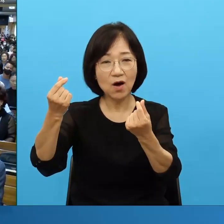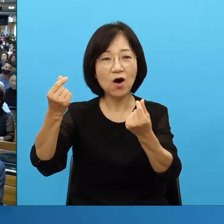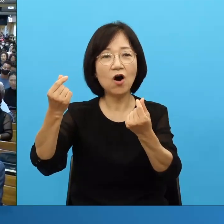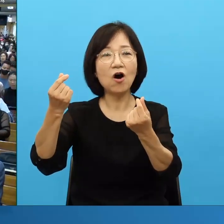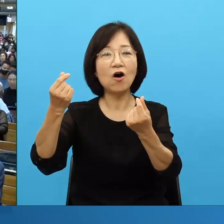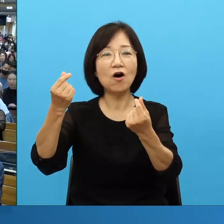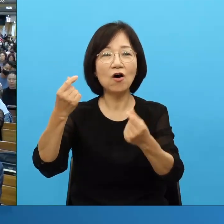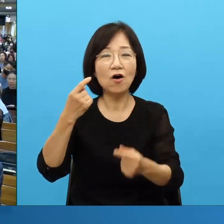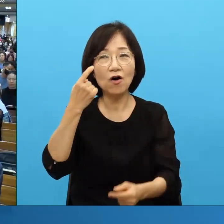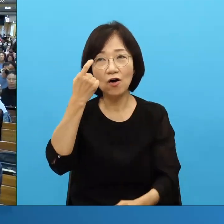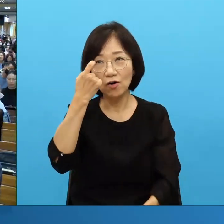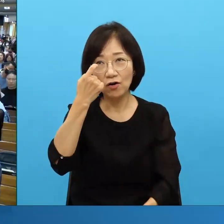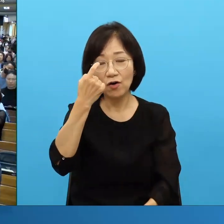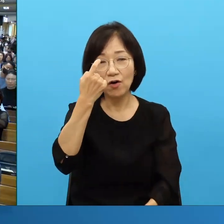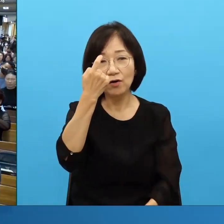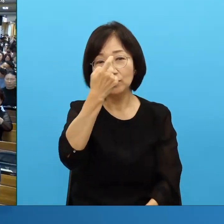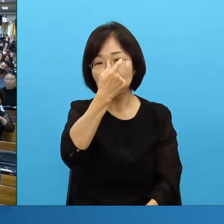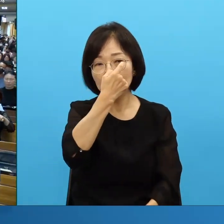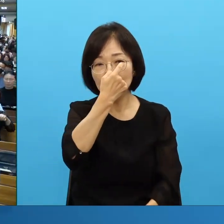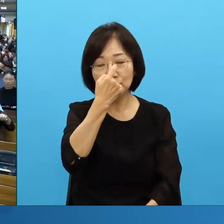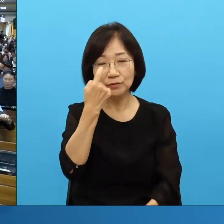같아서